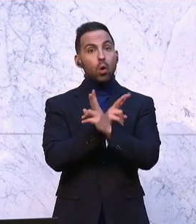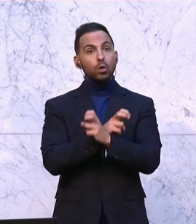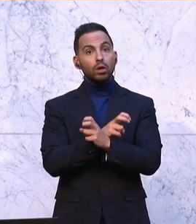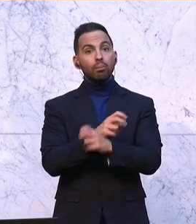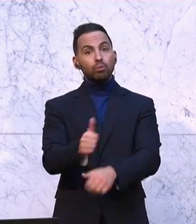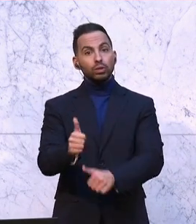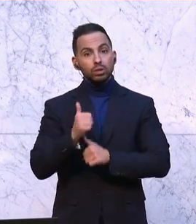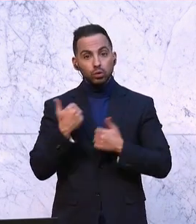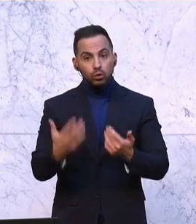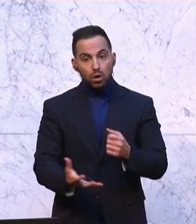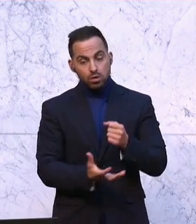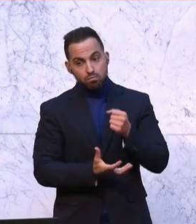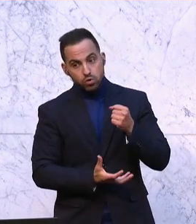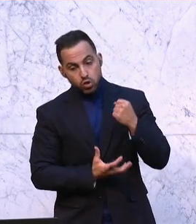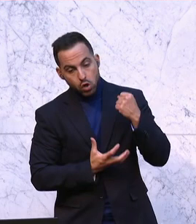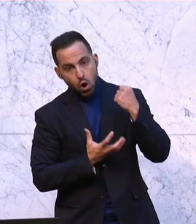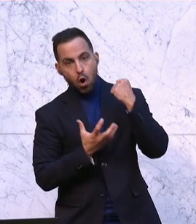ein derartiges Budget verfügt.